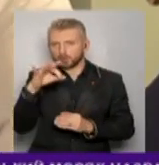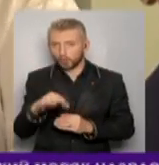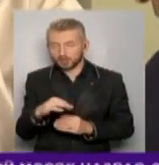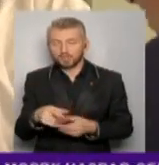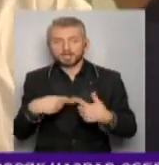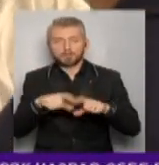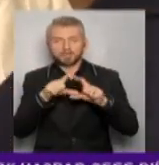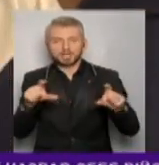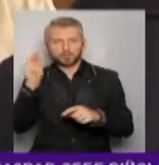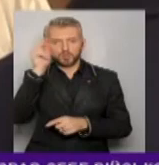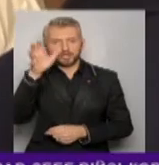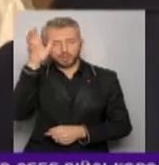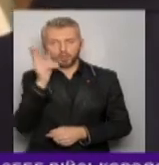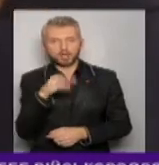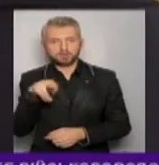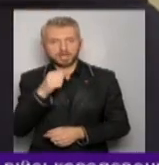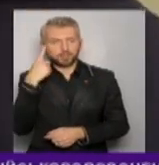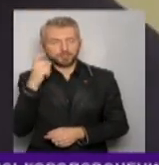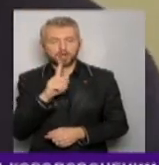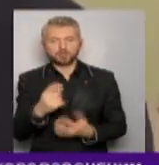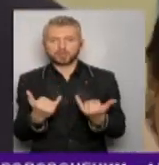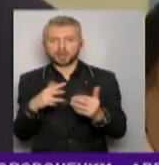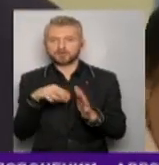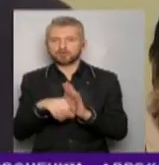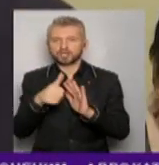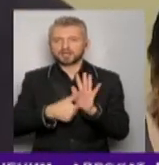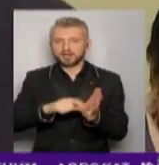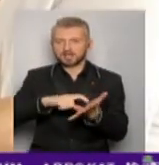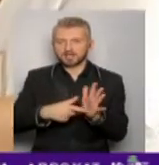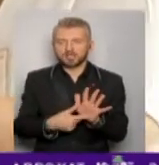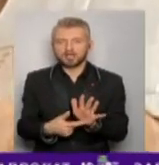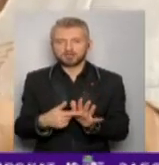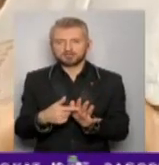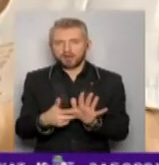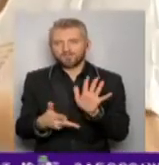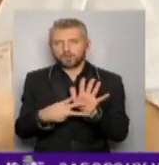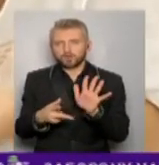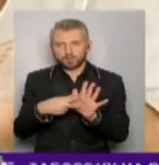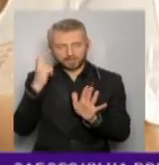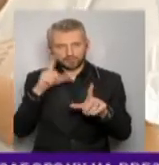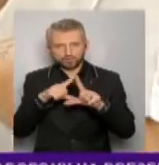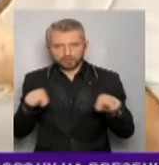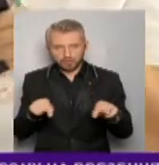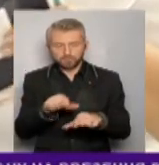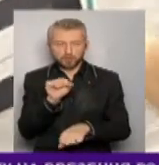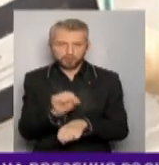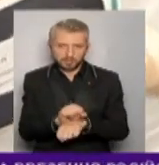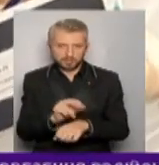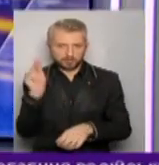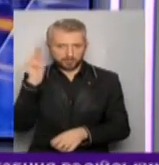Департамент освіти та науки КМДА повідомляє, що наразі у 16 класах 8 столичних шкіл призупинили навчання.